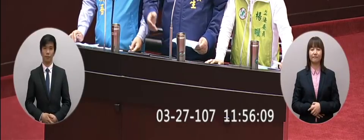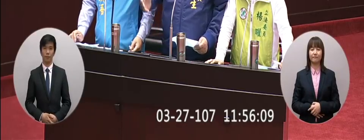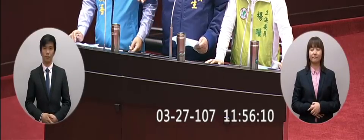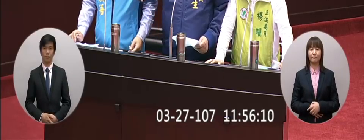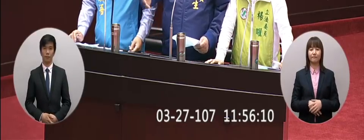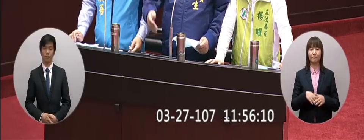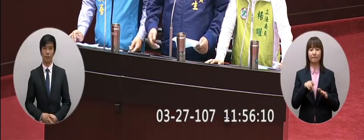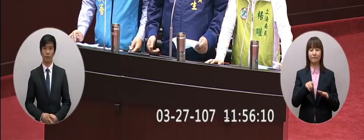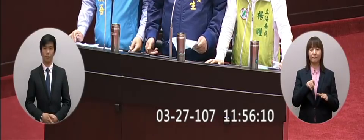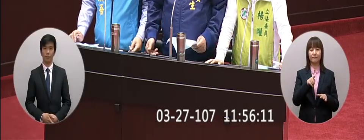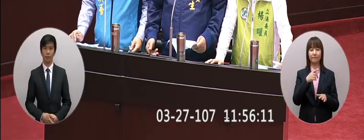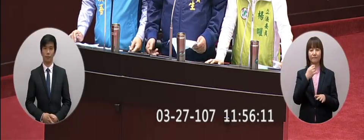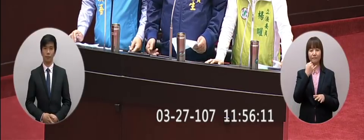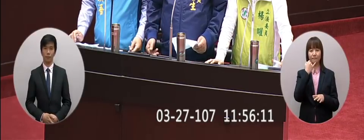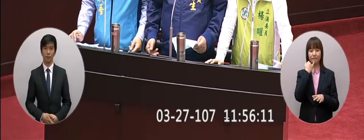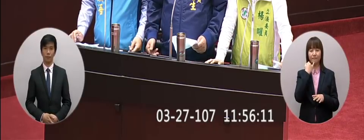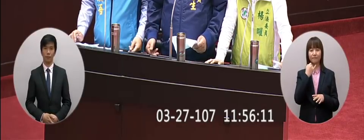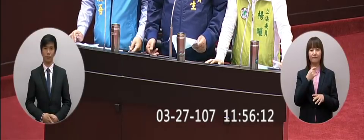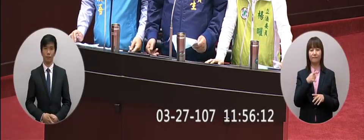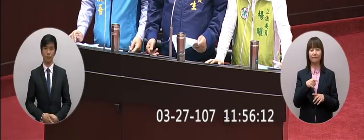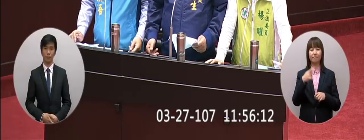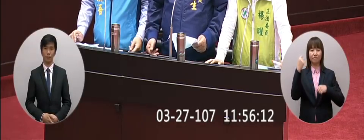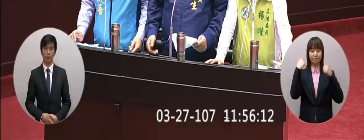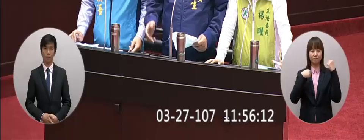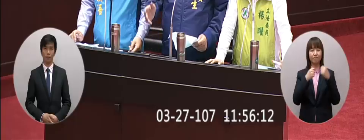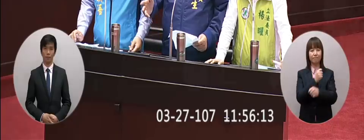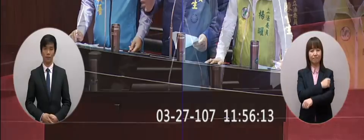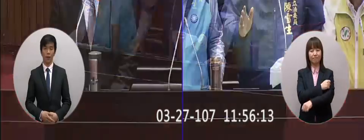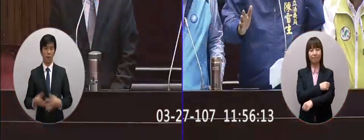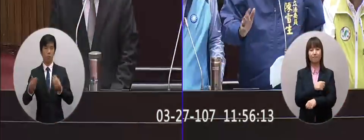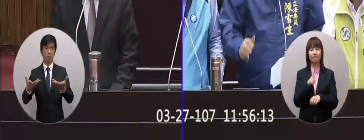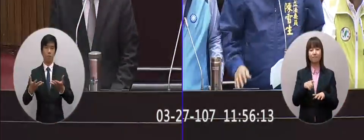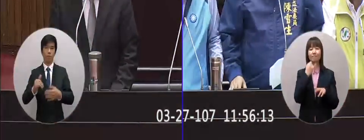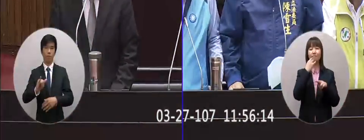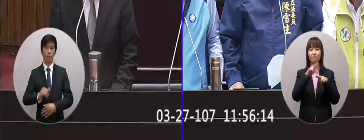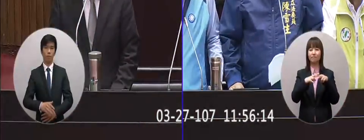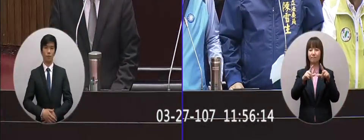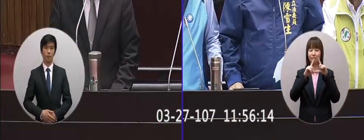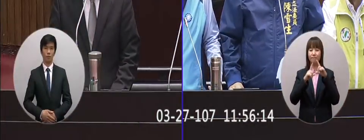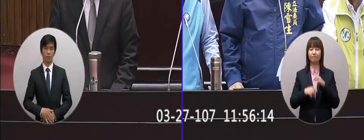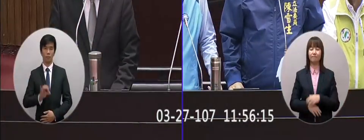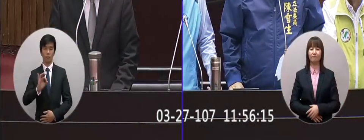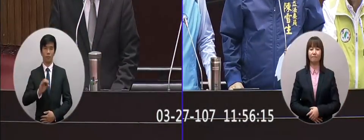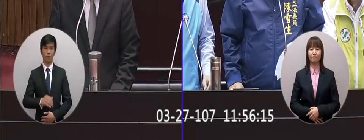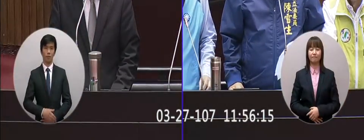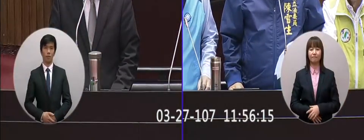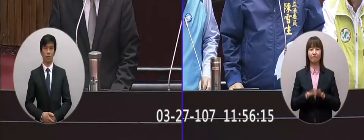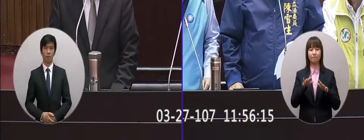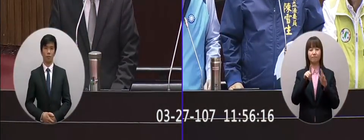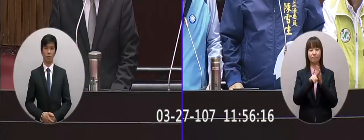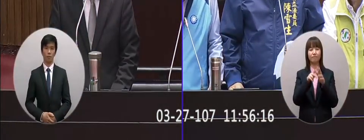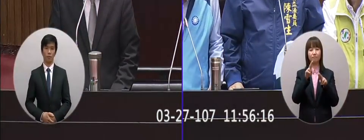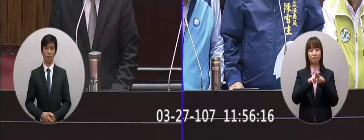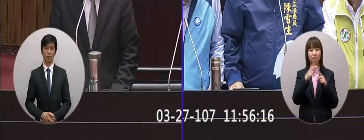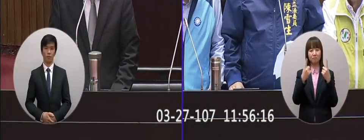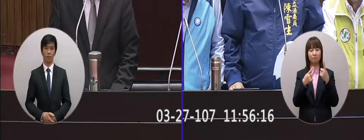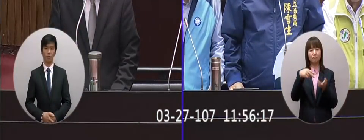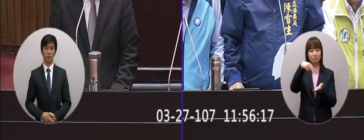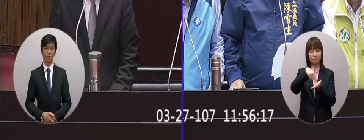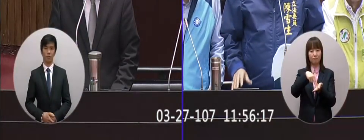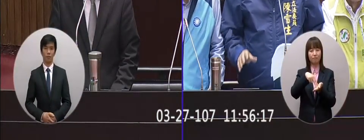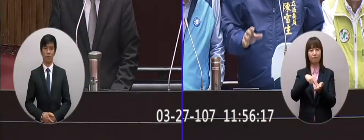赖院长，你可以整个上午啊，很累了哈。 没有问题。 你可以坐着回答。 没有问题。 有时候坐着回答比站着回